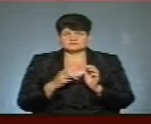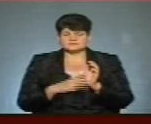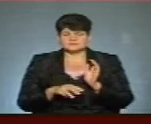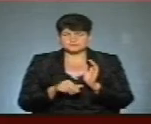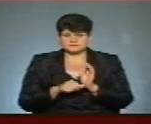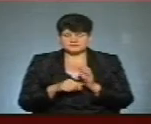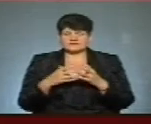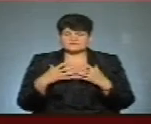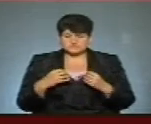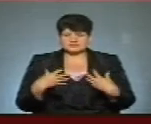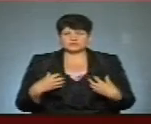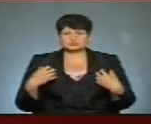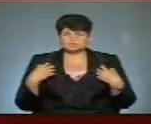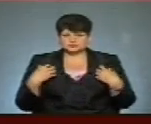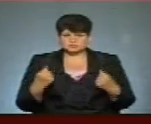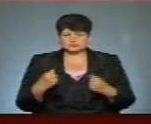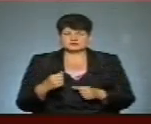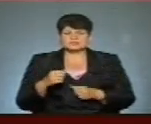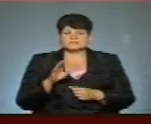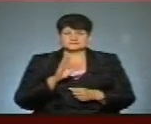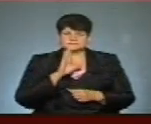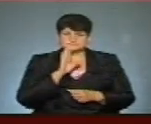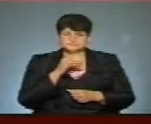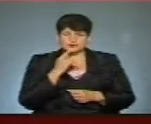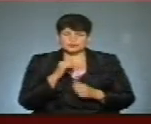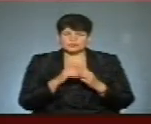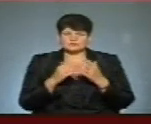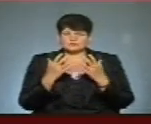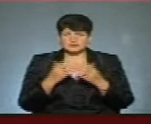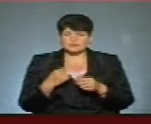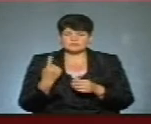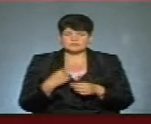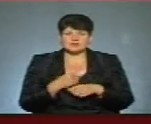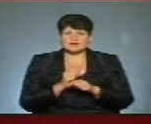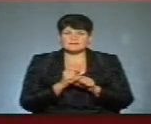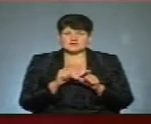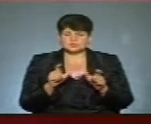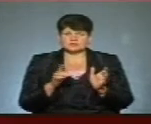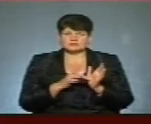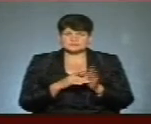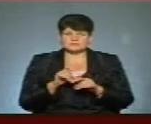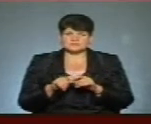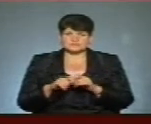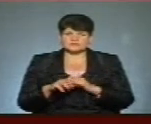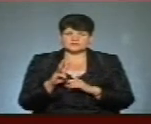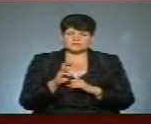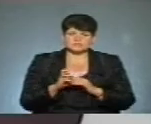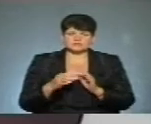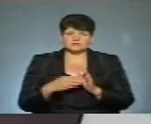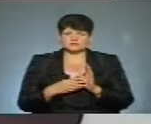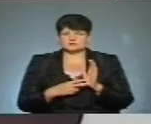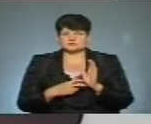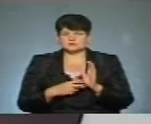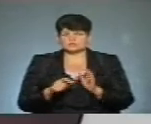2286 з яких вже одужали. Світлана Маціпора каже, щоденно в обласному лабораторному центрі обстежують від 300 до